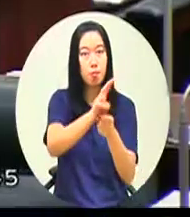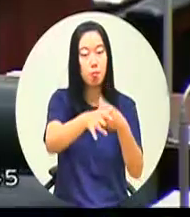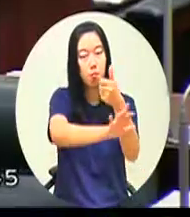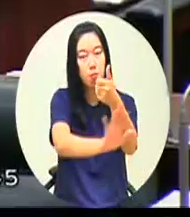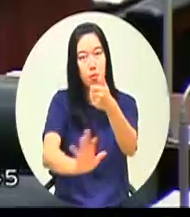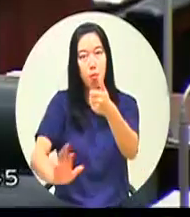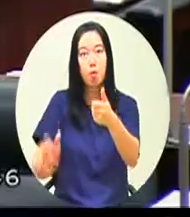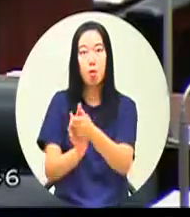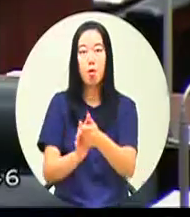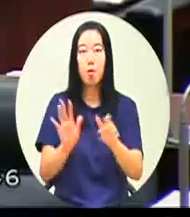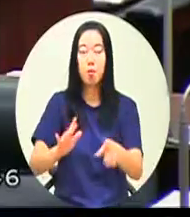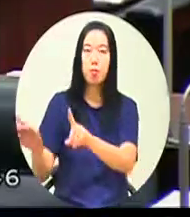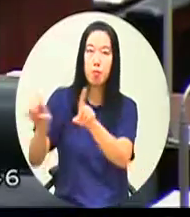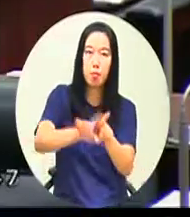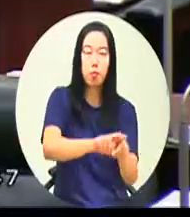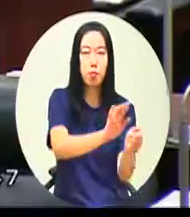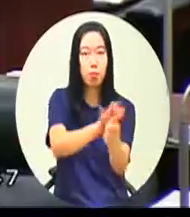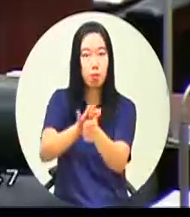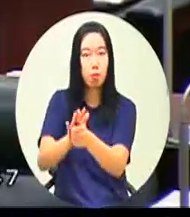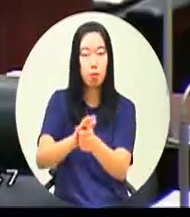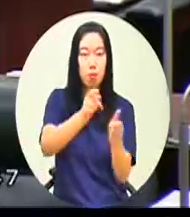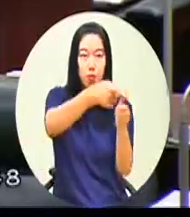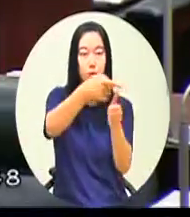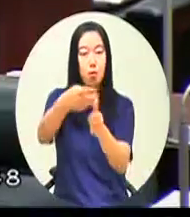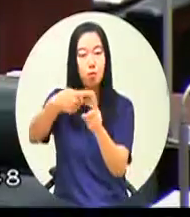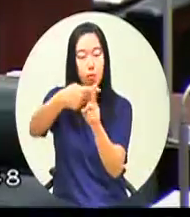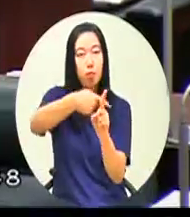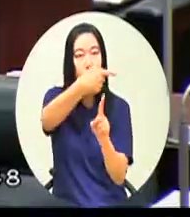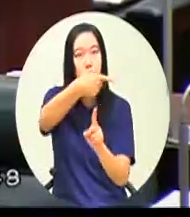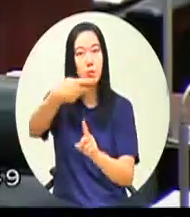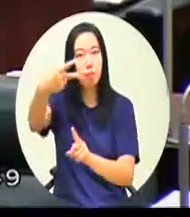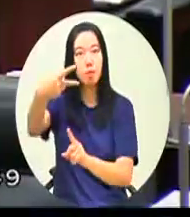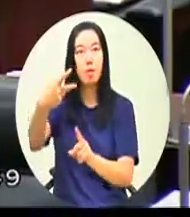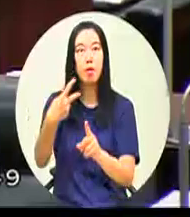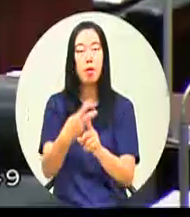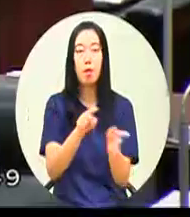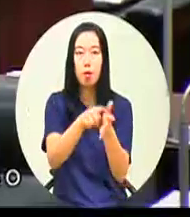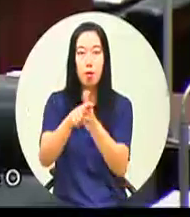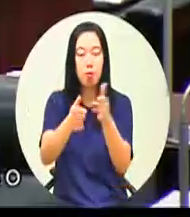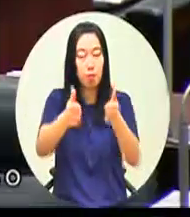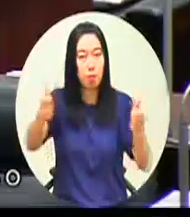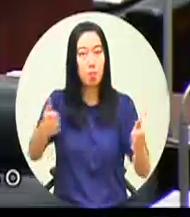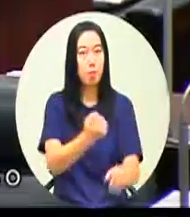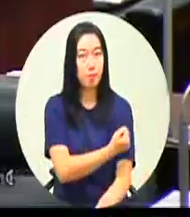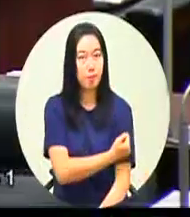列席的一二级所有各单位主管哈，辛苦啊哈。